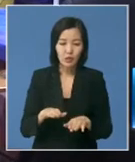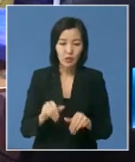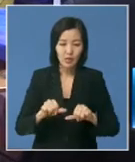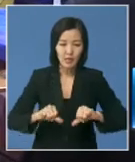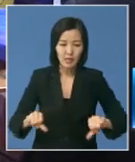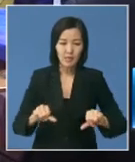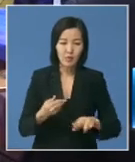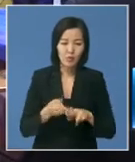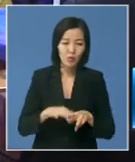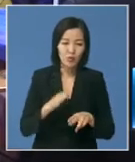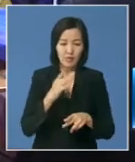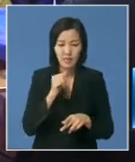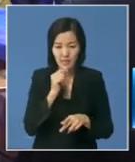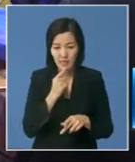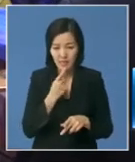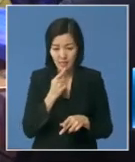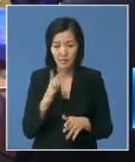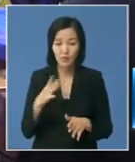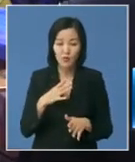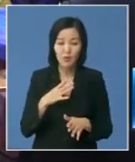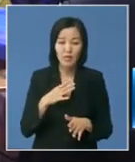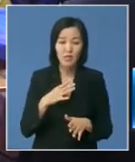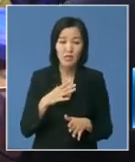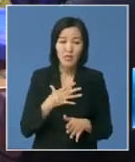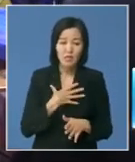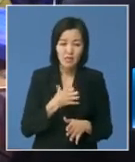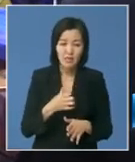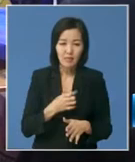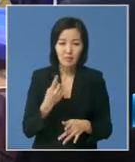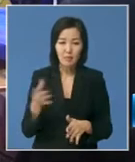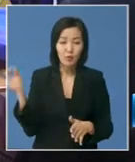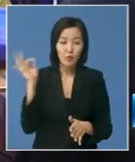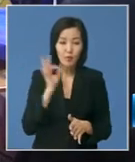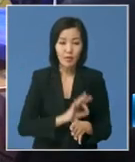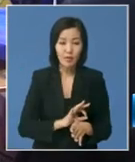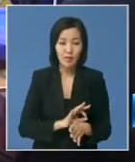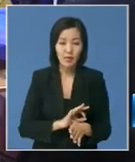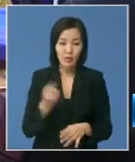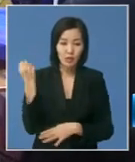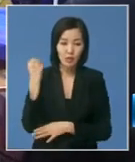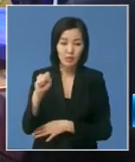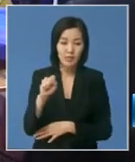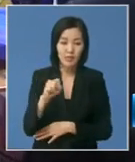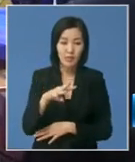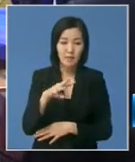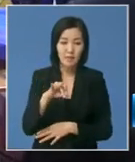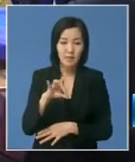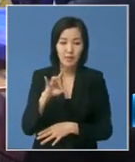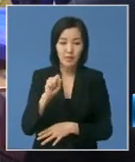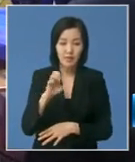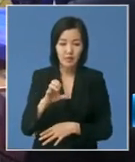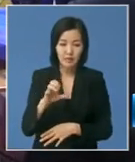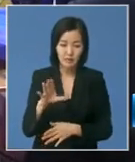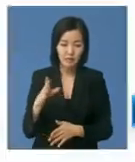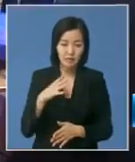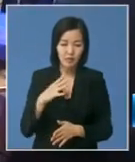өте тартыс өткендіктен бір ұпай көлеммен ғана Құда женіске Қаратал аудан тұмасы Ертанов